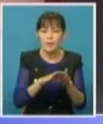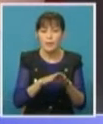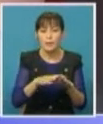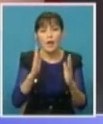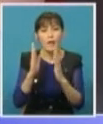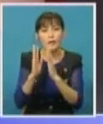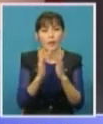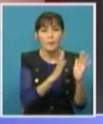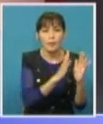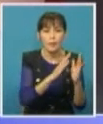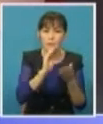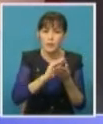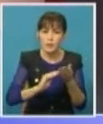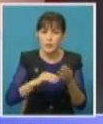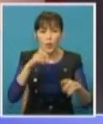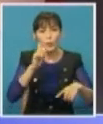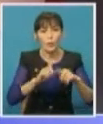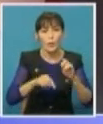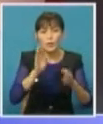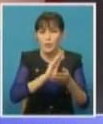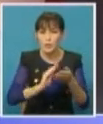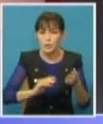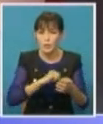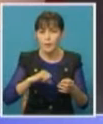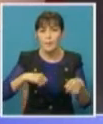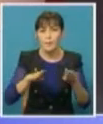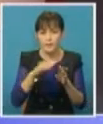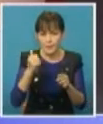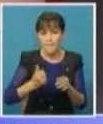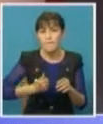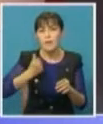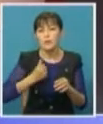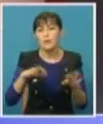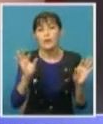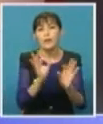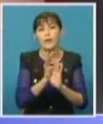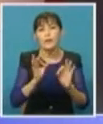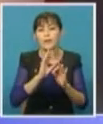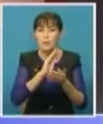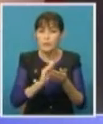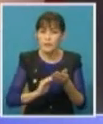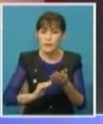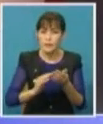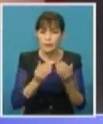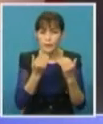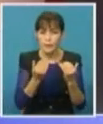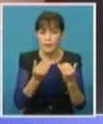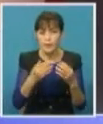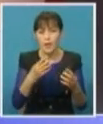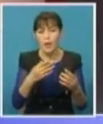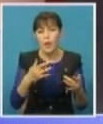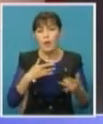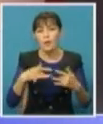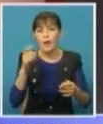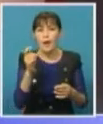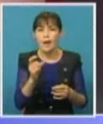сипаттаған, мынау туған жерді сипаттаған, өзімен бірге жаңа патриоттық әндерді де керемет келтіріп жазған, жырлаған біздің ақынымыз,